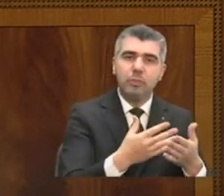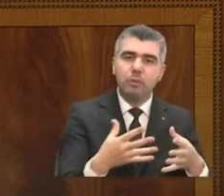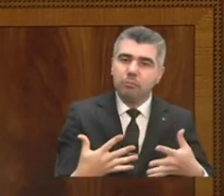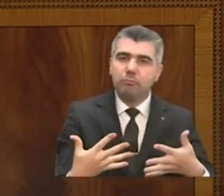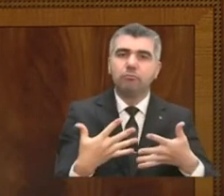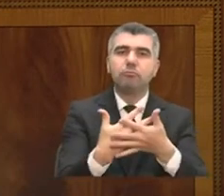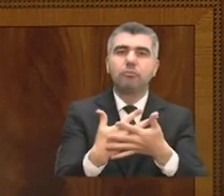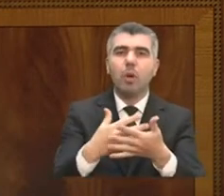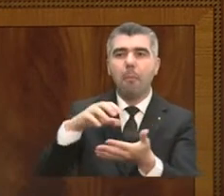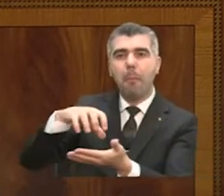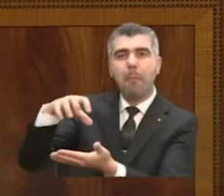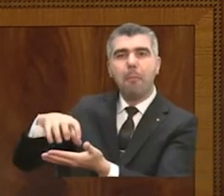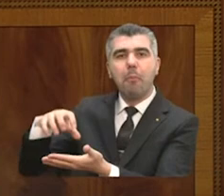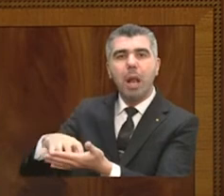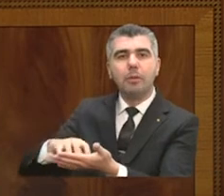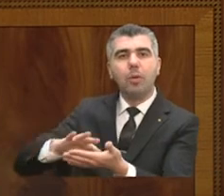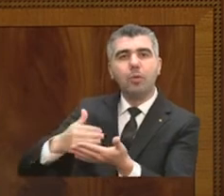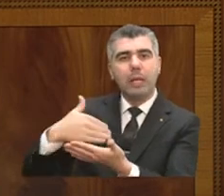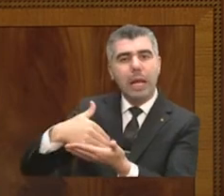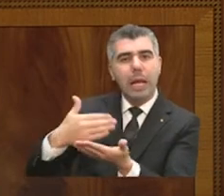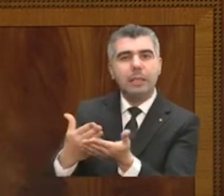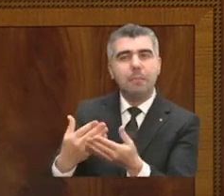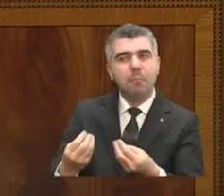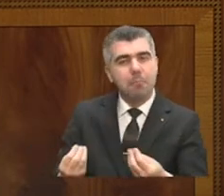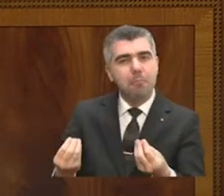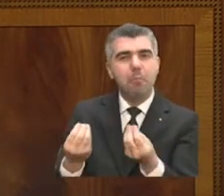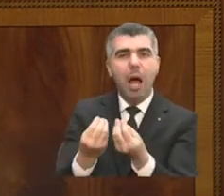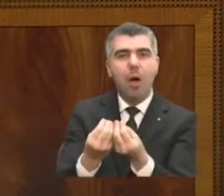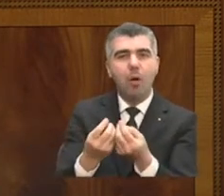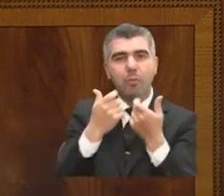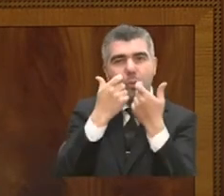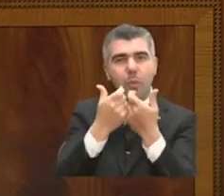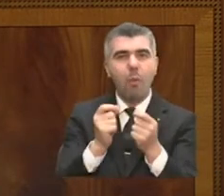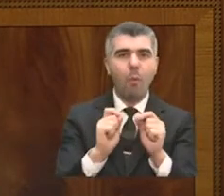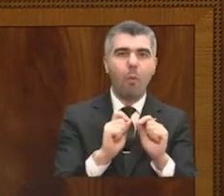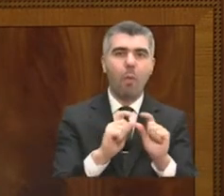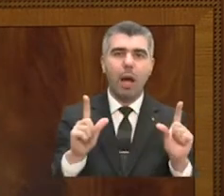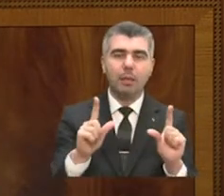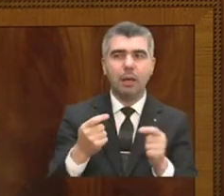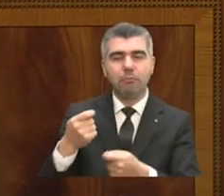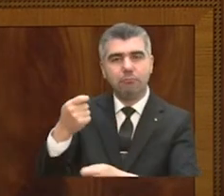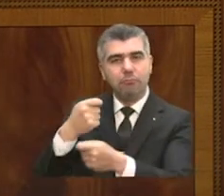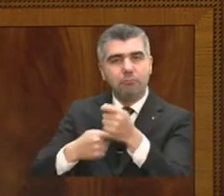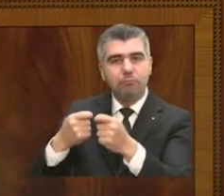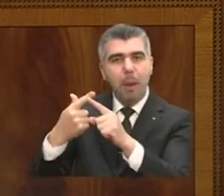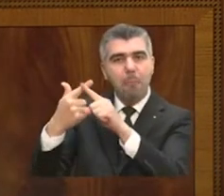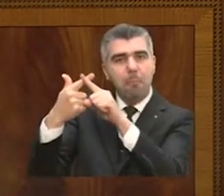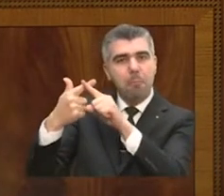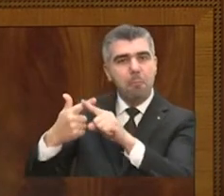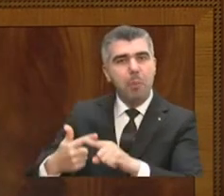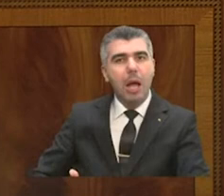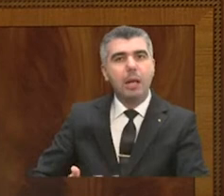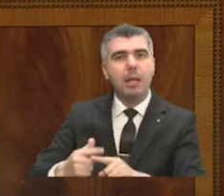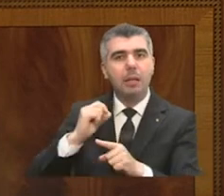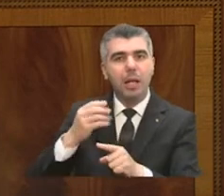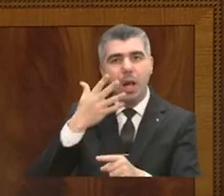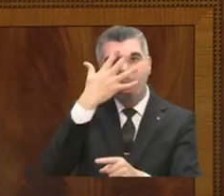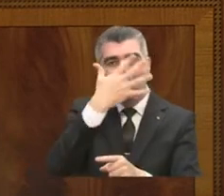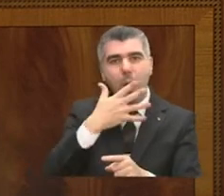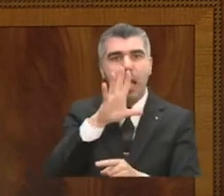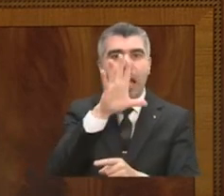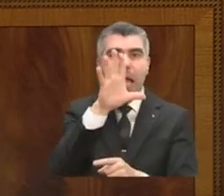relations économiques, ses partenariats avec les différents pays qui partagent avec notre